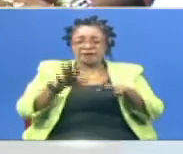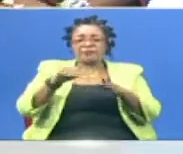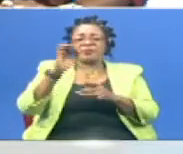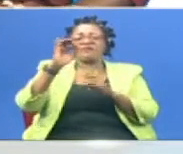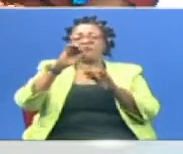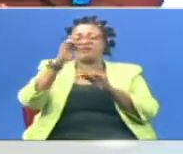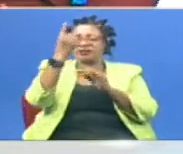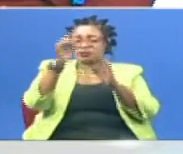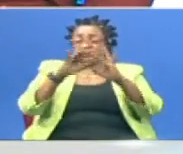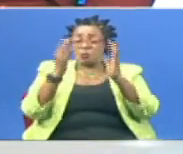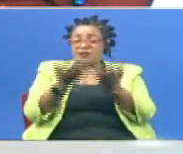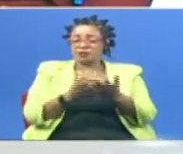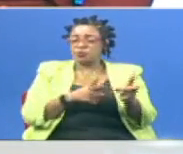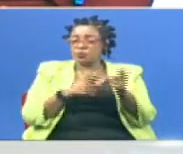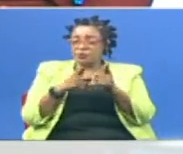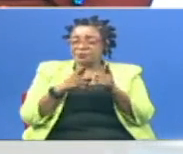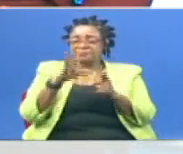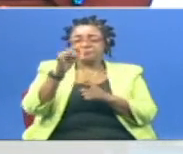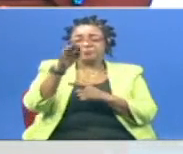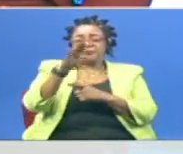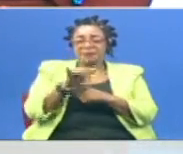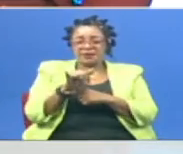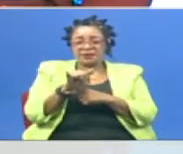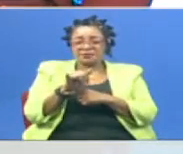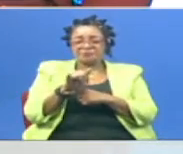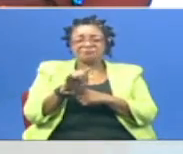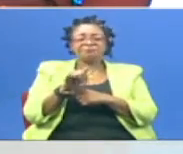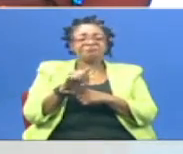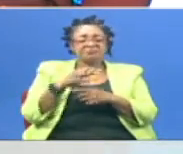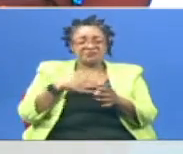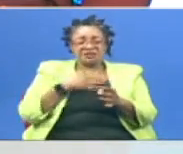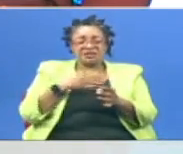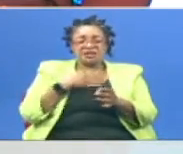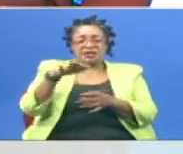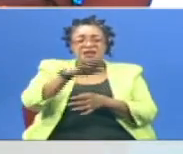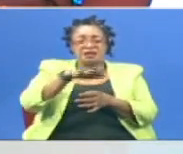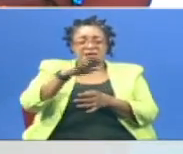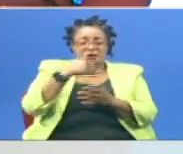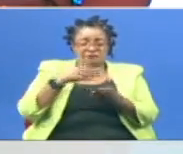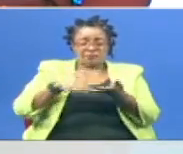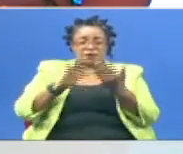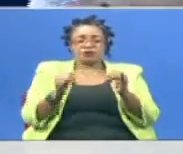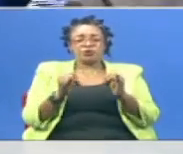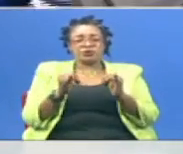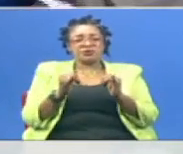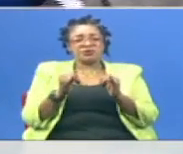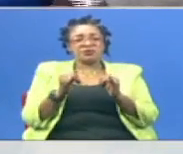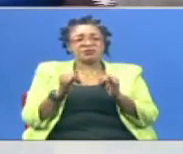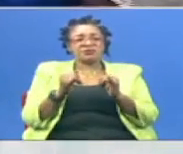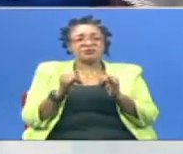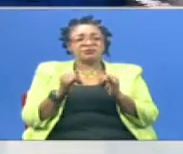vya dunia. Mwanahabari wetu wa ukanda huo Billy Otieno alizuru eneo hilo na akaandaa taarifa hii.